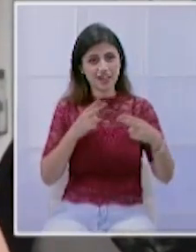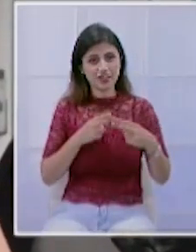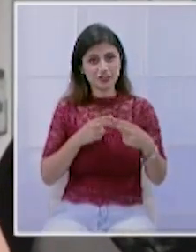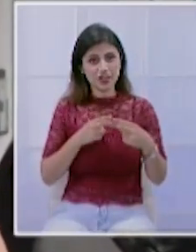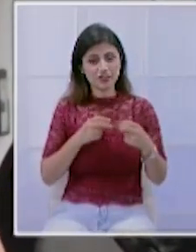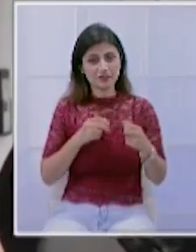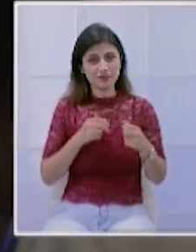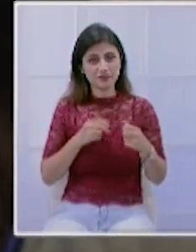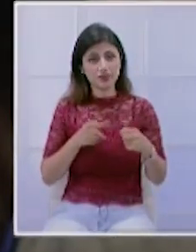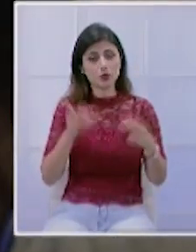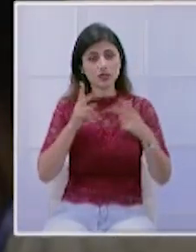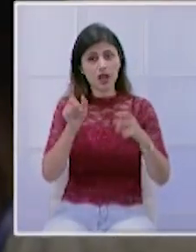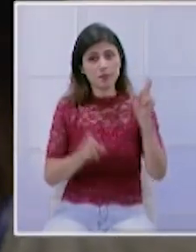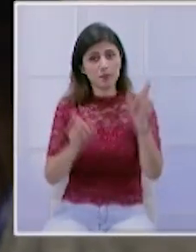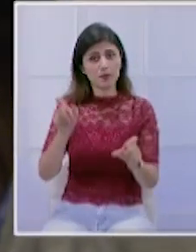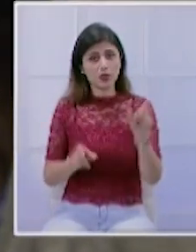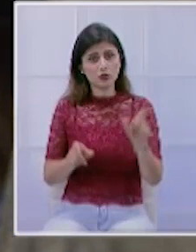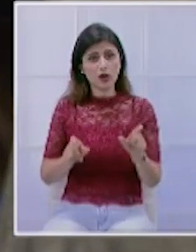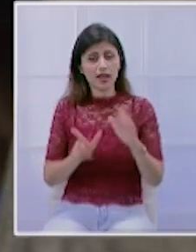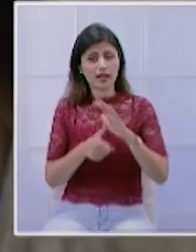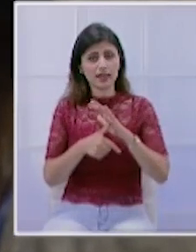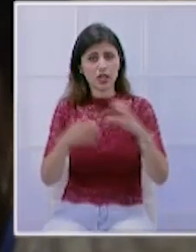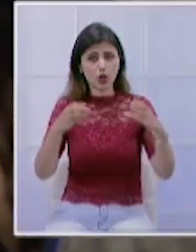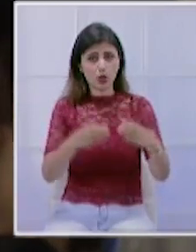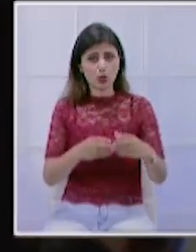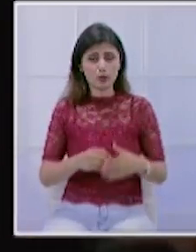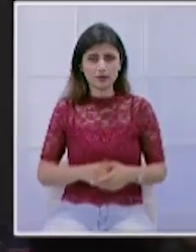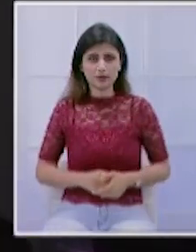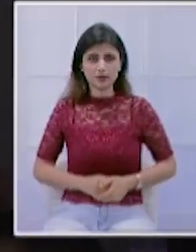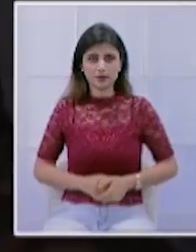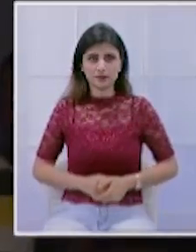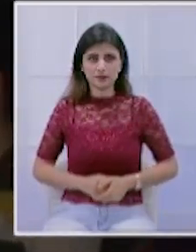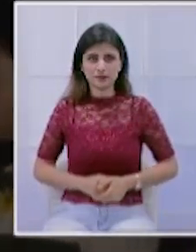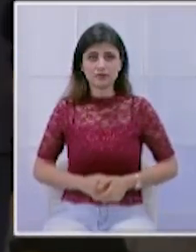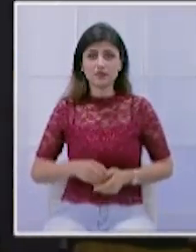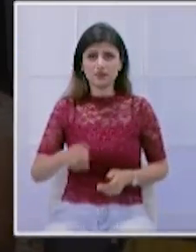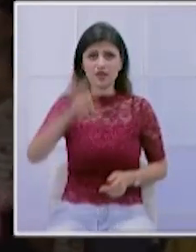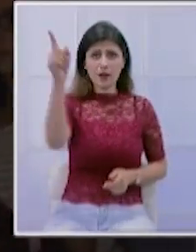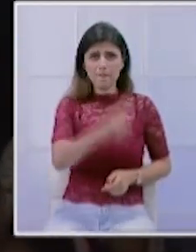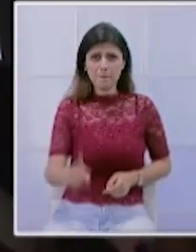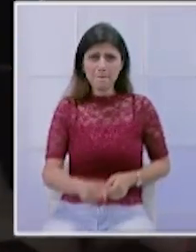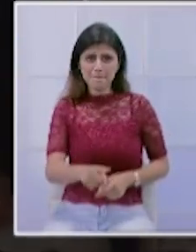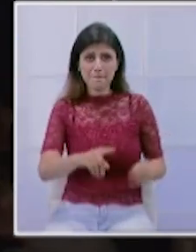din grupul țintă. Paratrezentul, exact. Pușca asta face același lucru pe care face și un